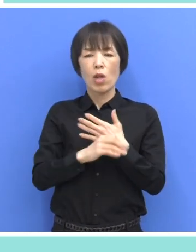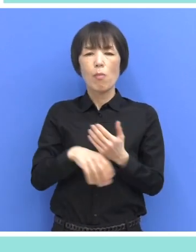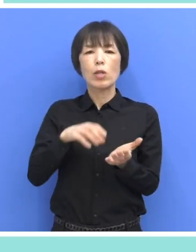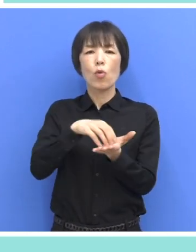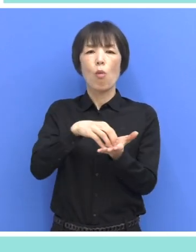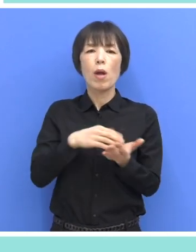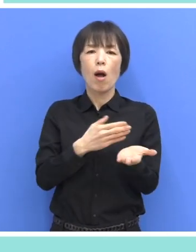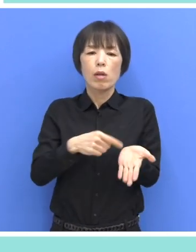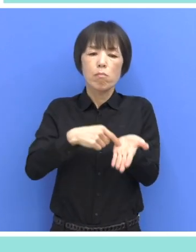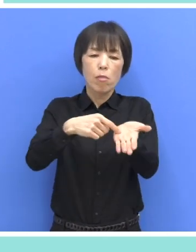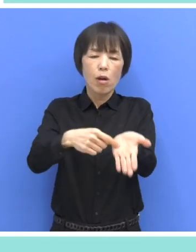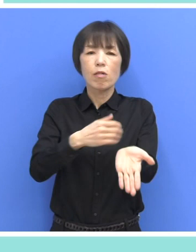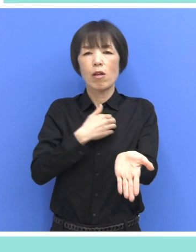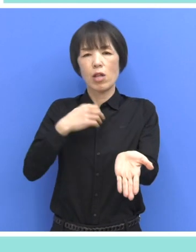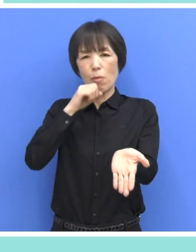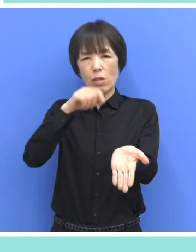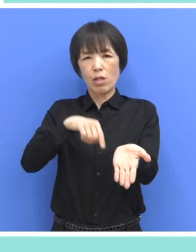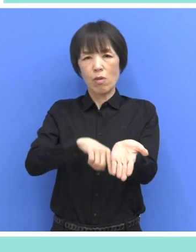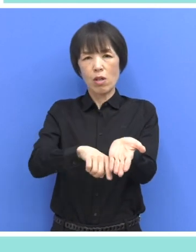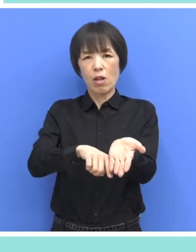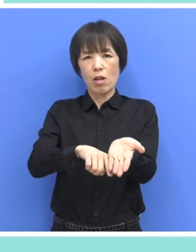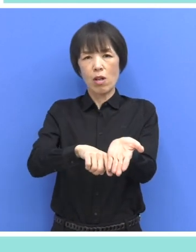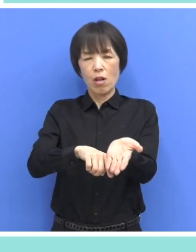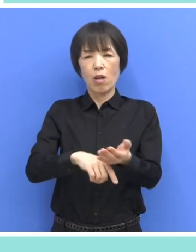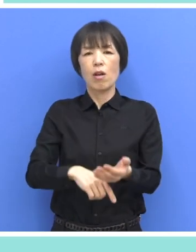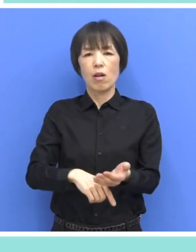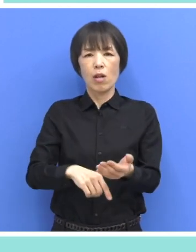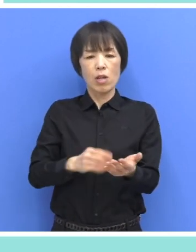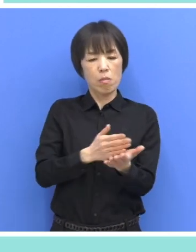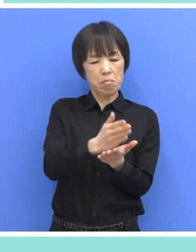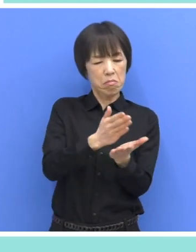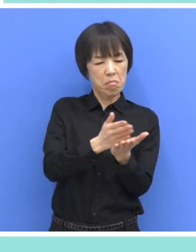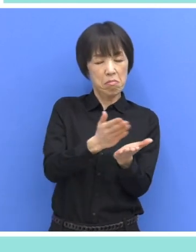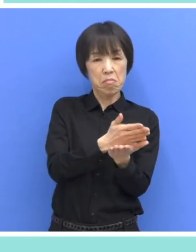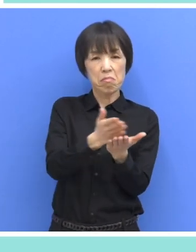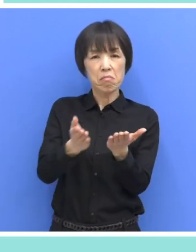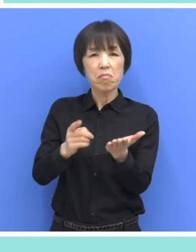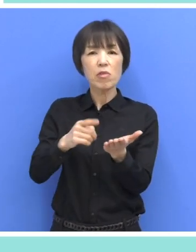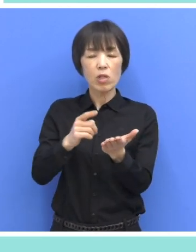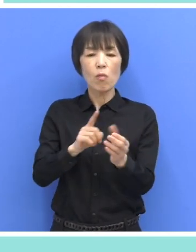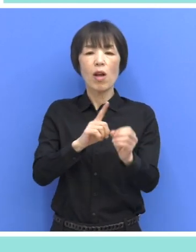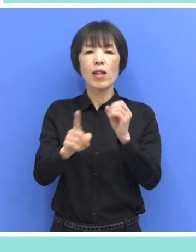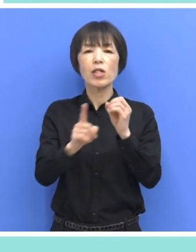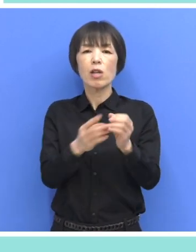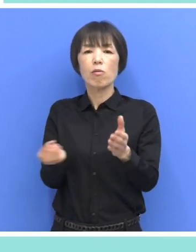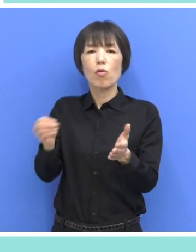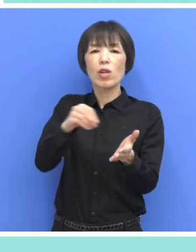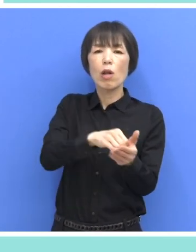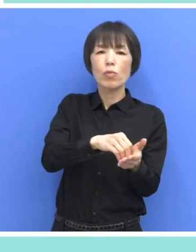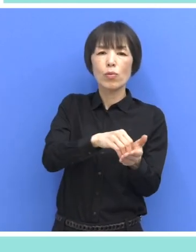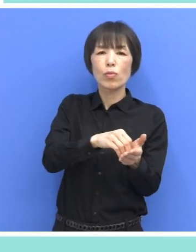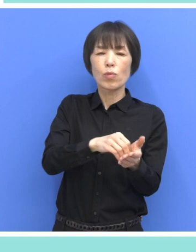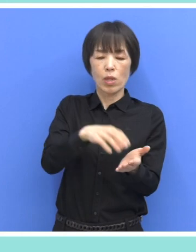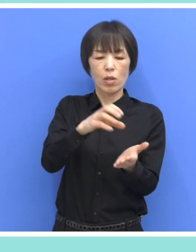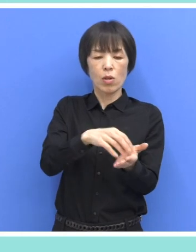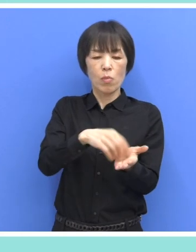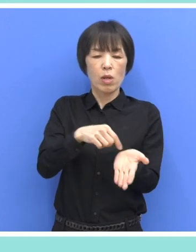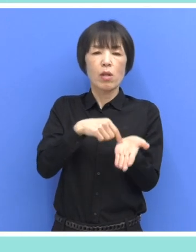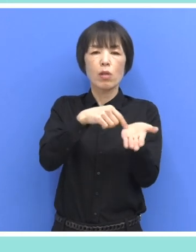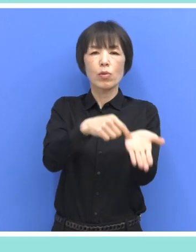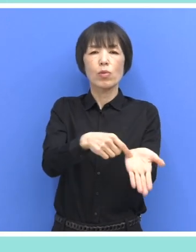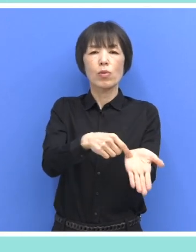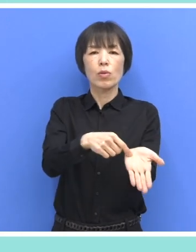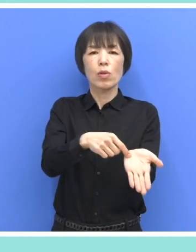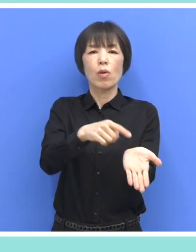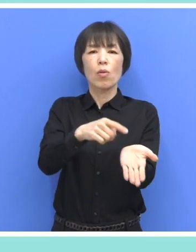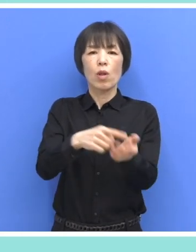んとできればいいわけですね。で、このいろんな受給者証、証明書をデジタル端末の中で証明できる。証明する